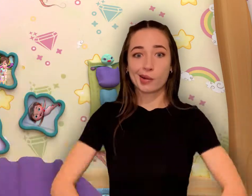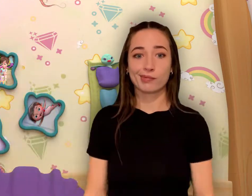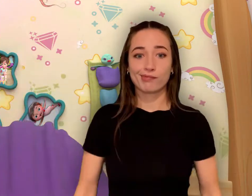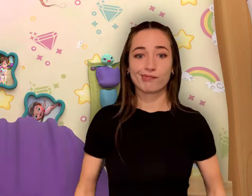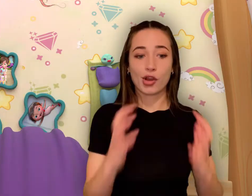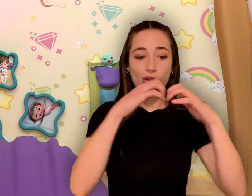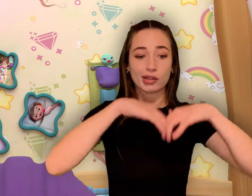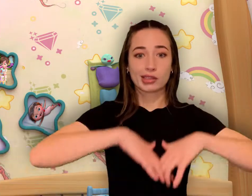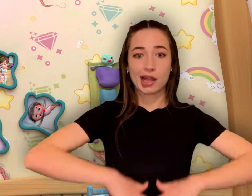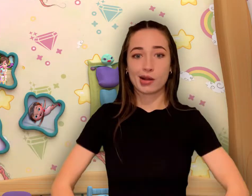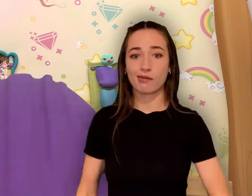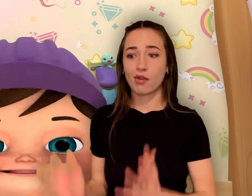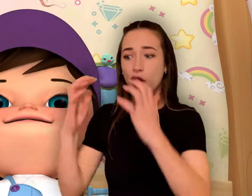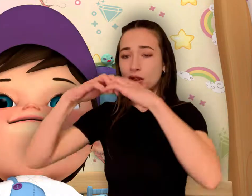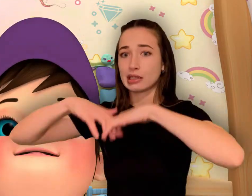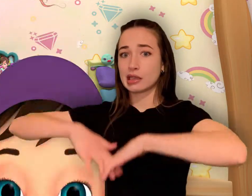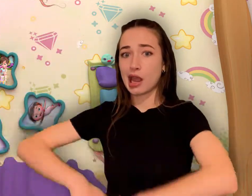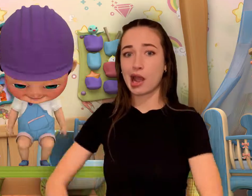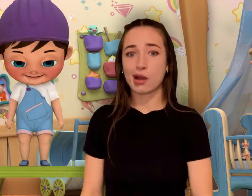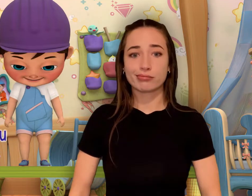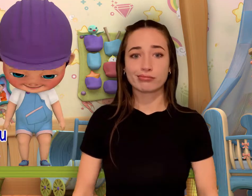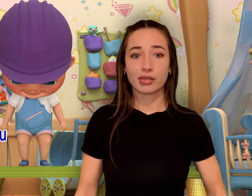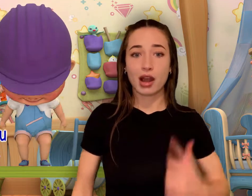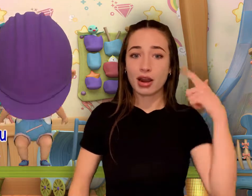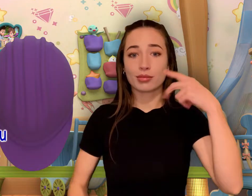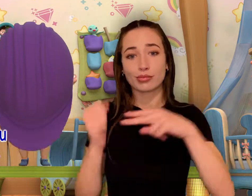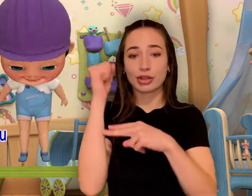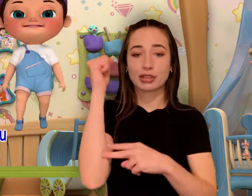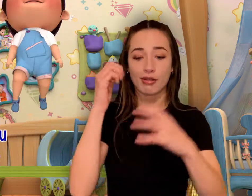る、落ちる、落ちる。